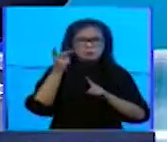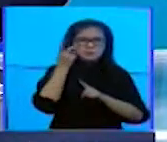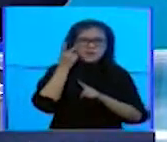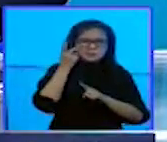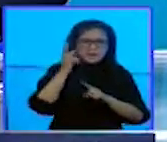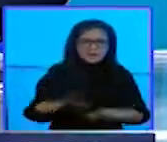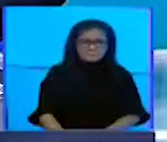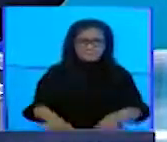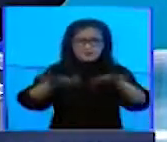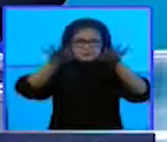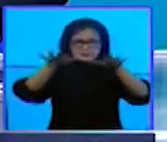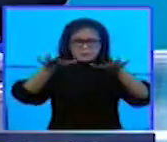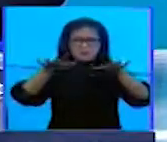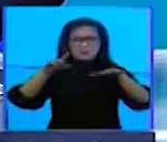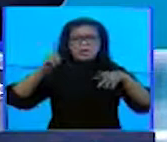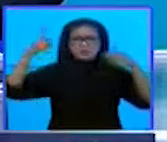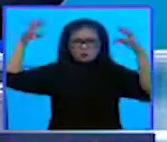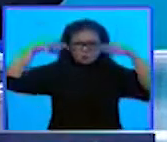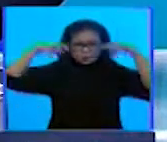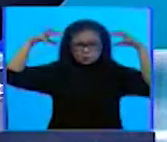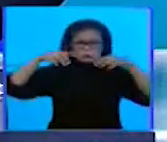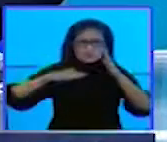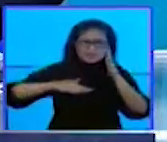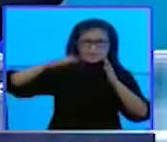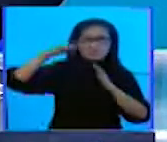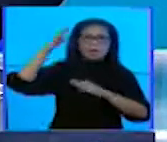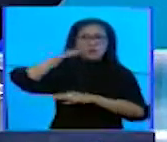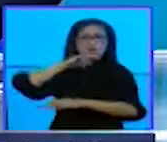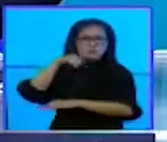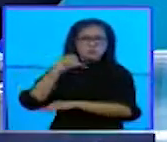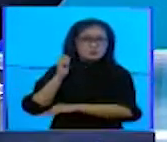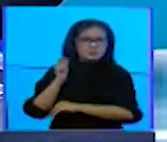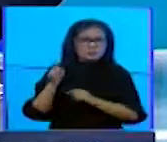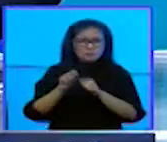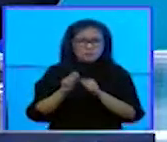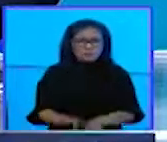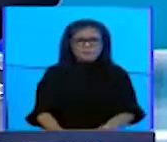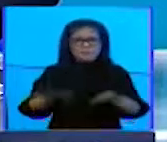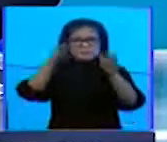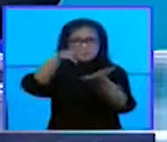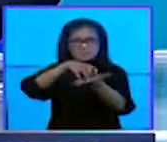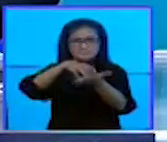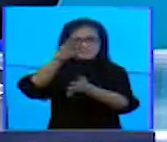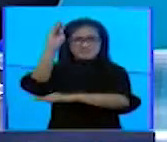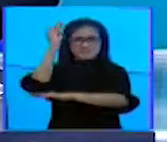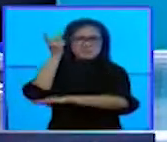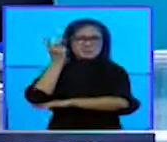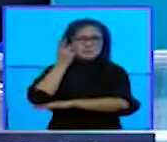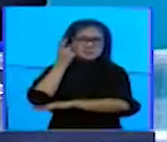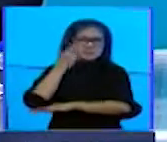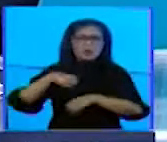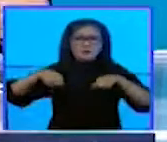berkaca patah pada curah hujan tinggi pada hari Jumat yang jadi penyebab banjir di sejumlah lokasi di ibukota Pemprov